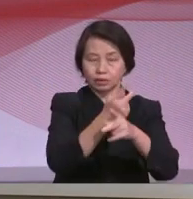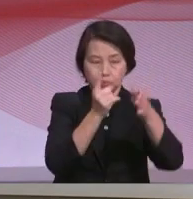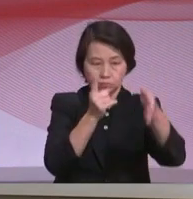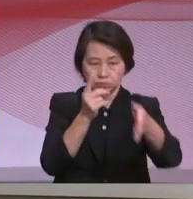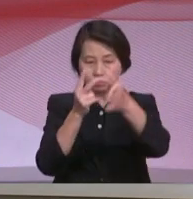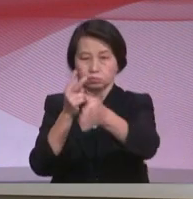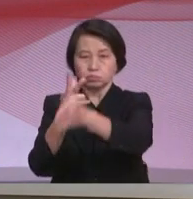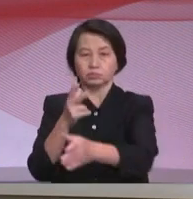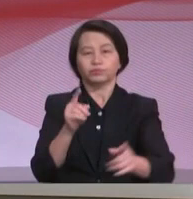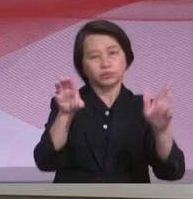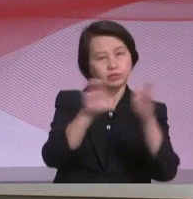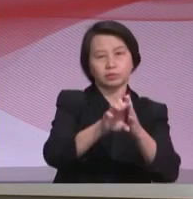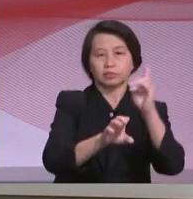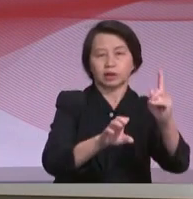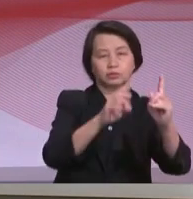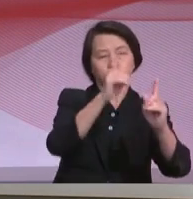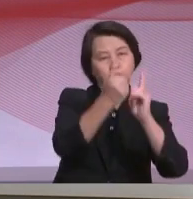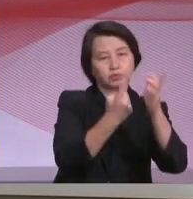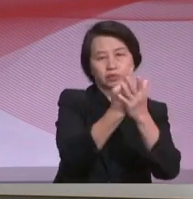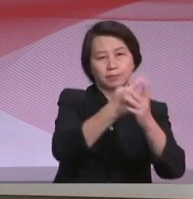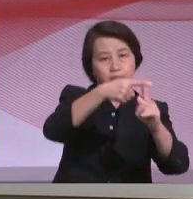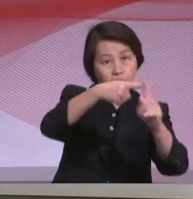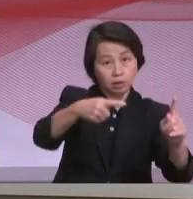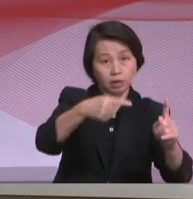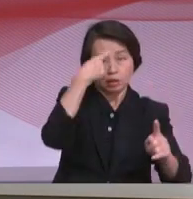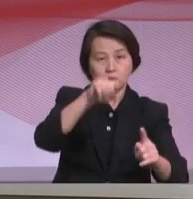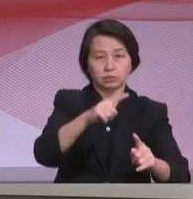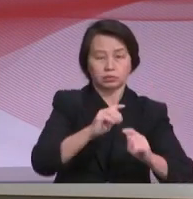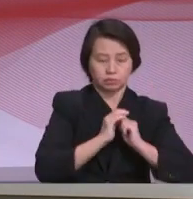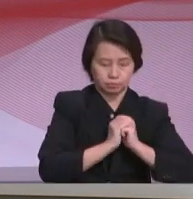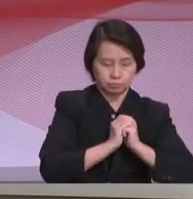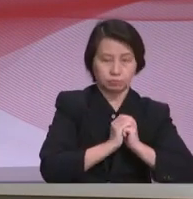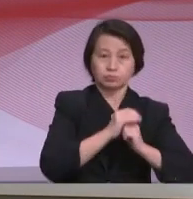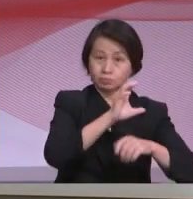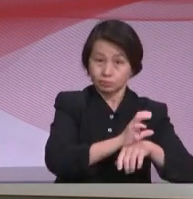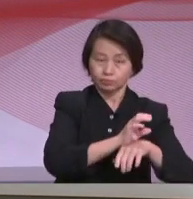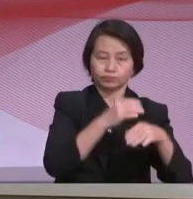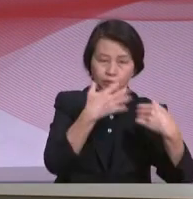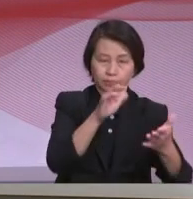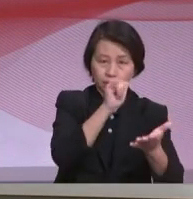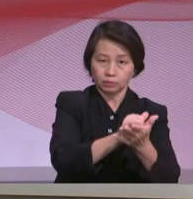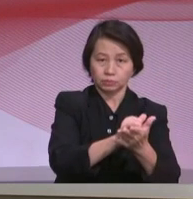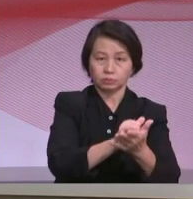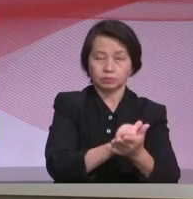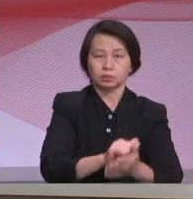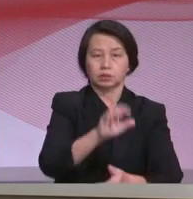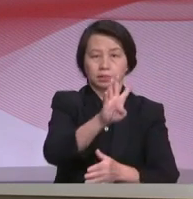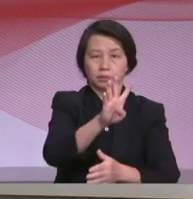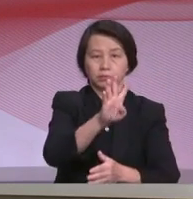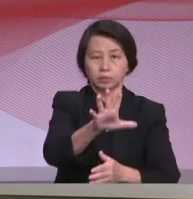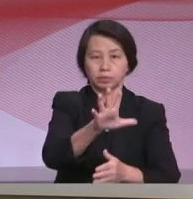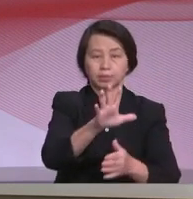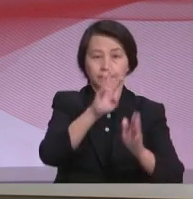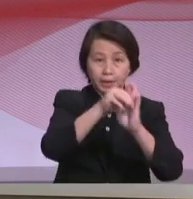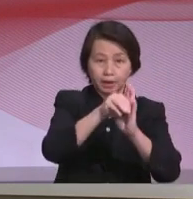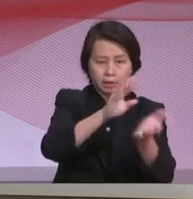juga 1.30 untuk sesi ibadat mereka dan 40 minit untuk